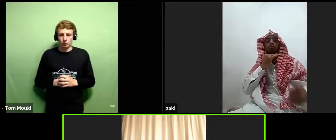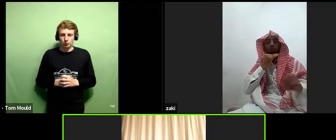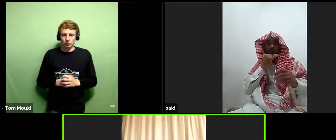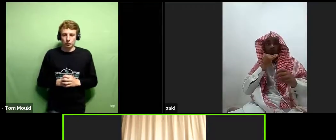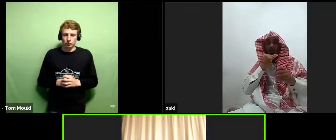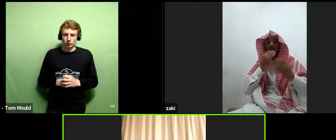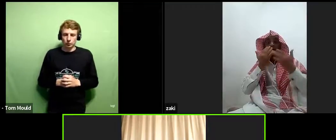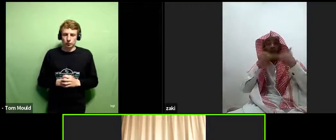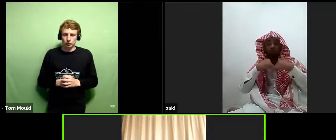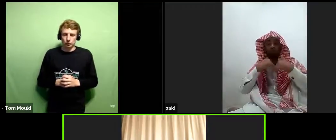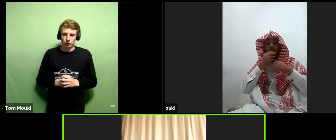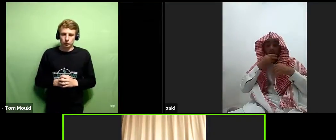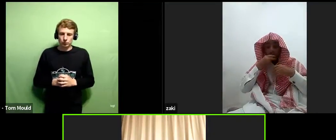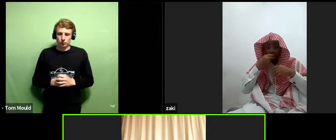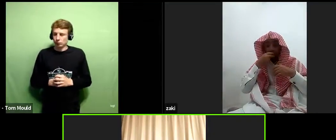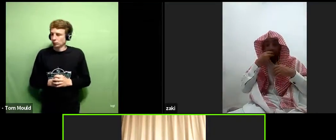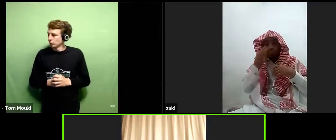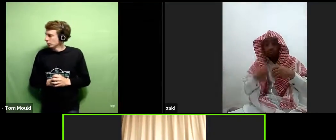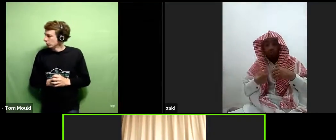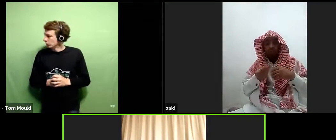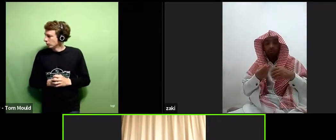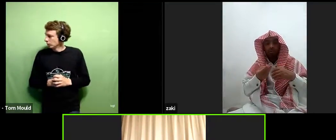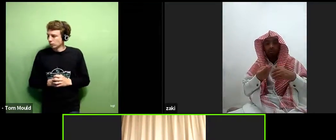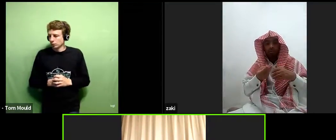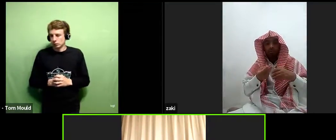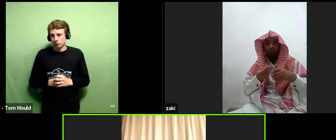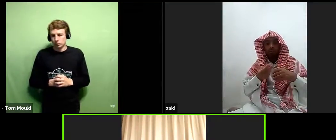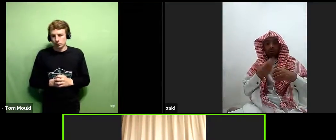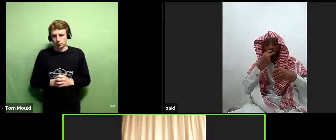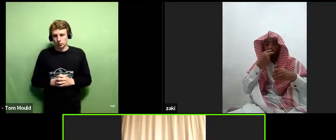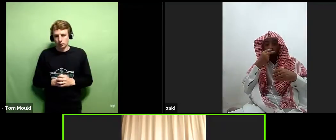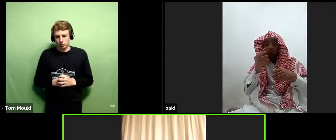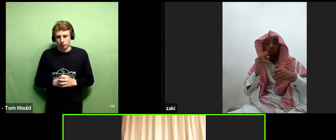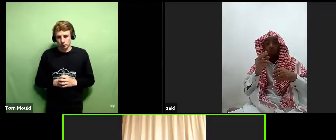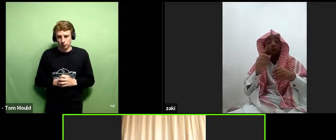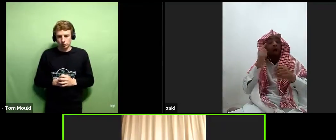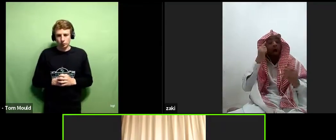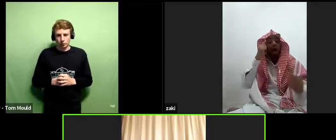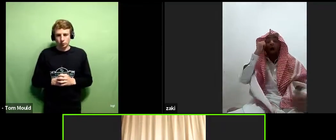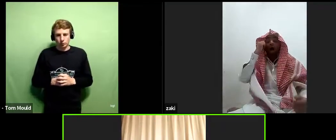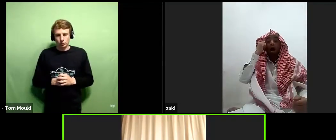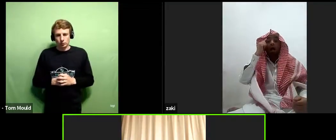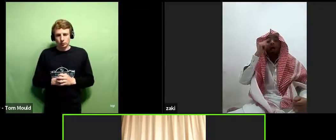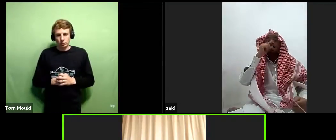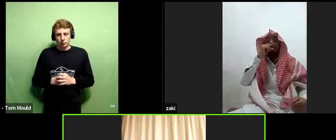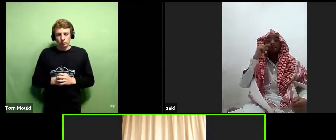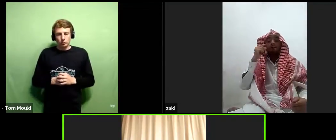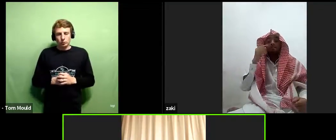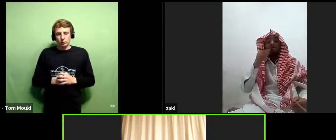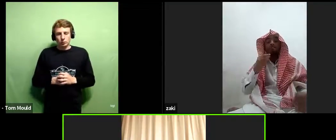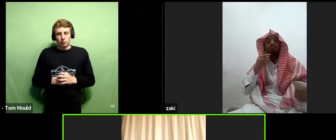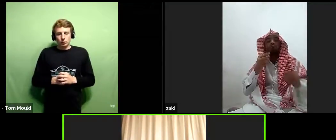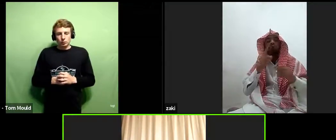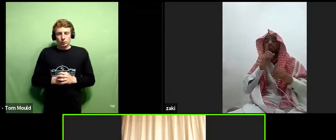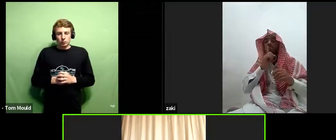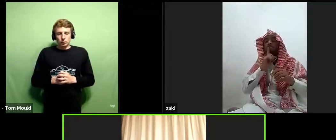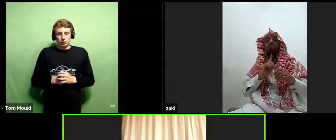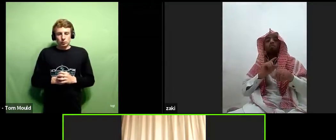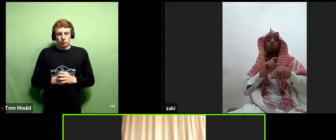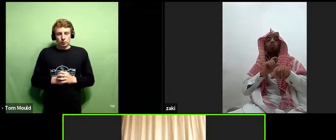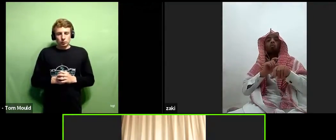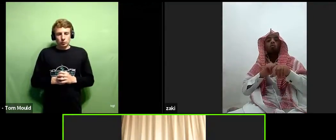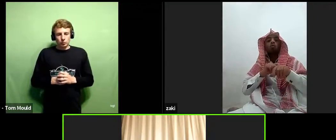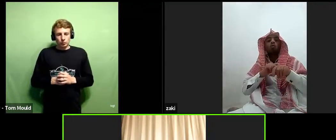طرحه؟ الجواب متى تذكر أنه صائم فعليه